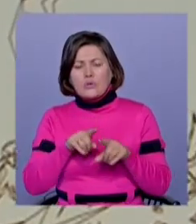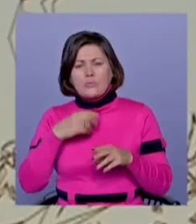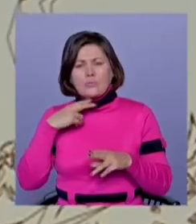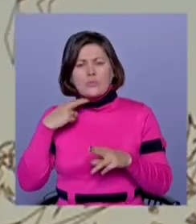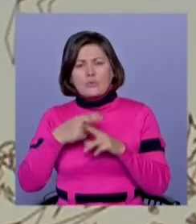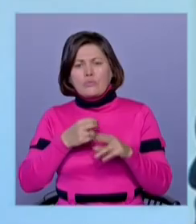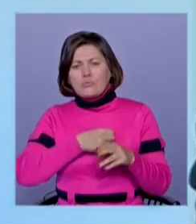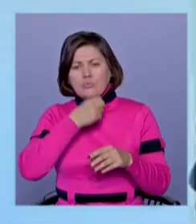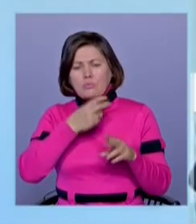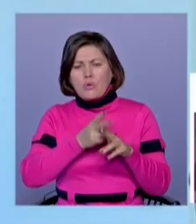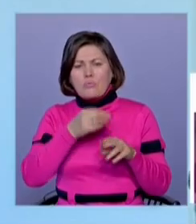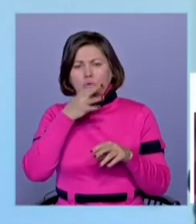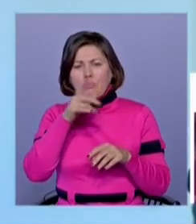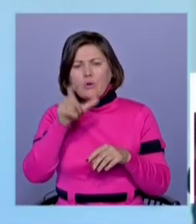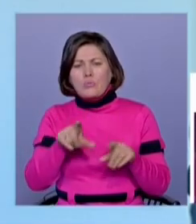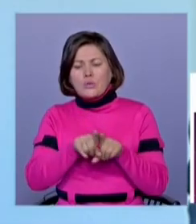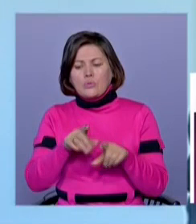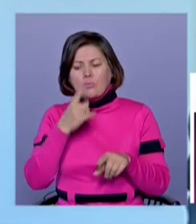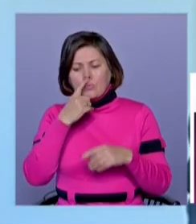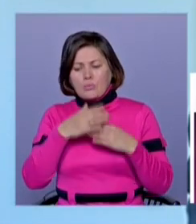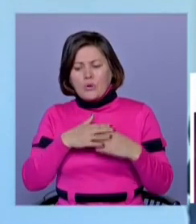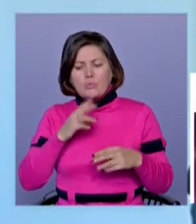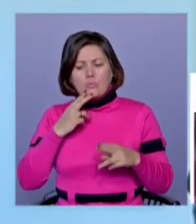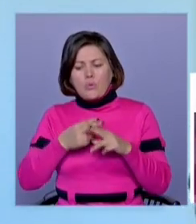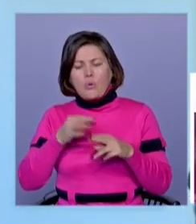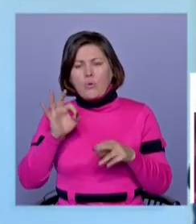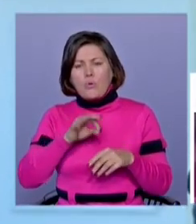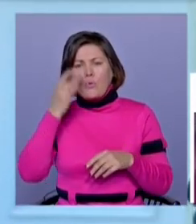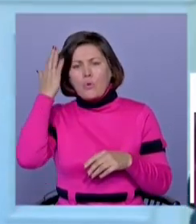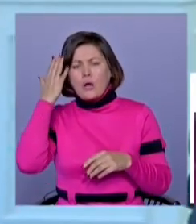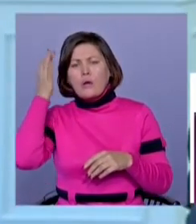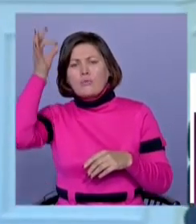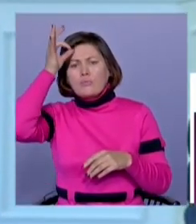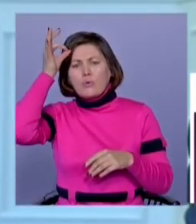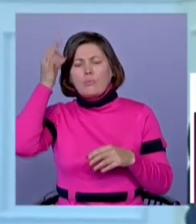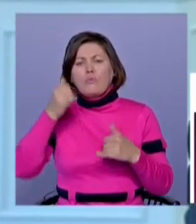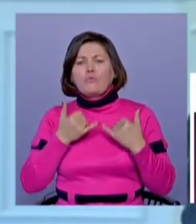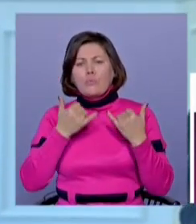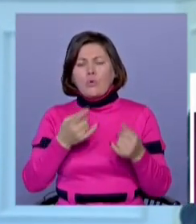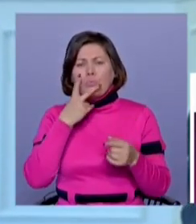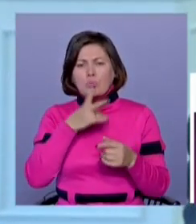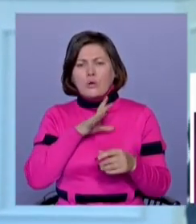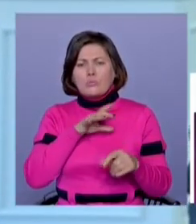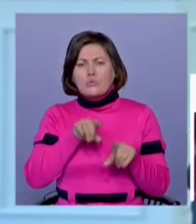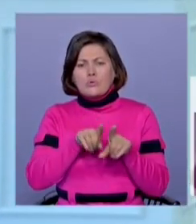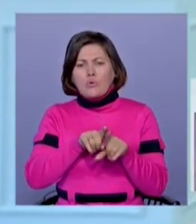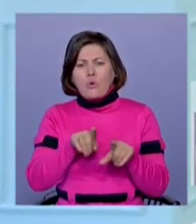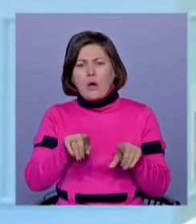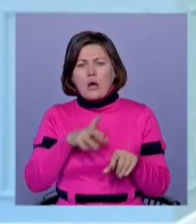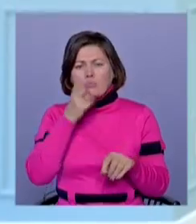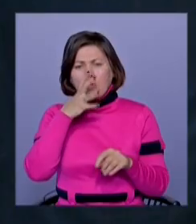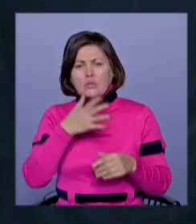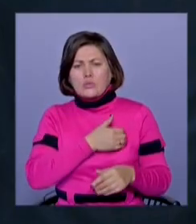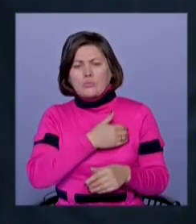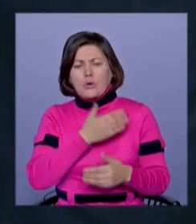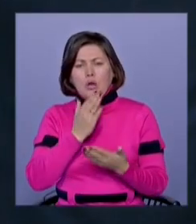туралы, кез келген адам өзінің бір жанына жақын әпкесі туралы ойланса екен, еске алса екен, құрмет білдірсе екен, ілтипат білдірсе екен деген бір жақсы тілегім